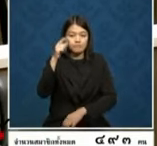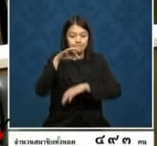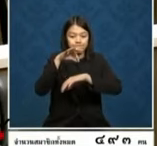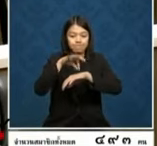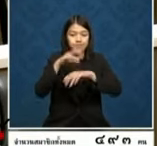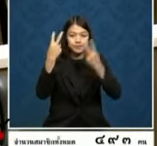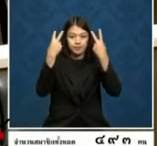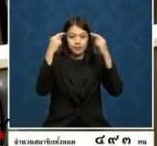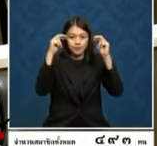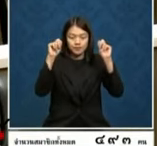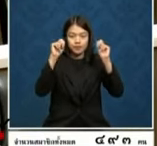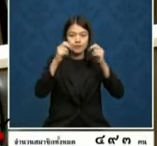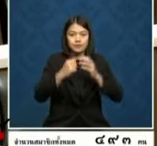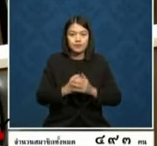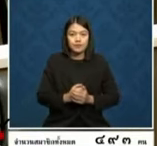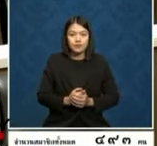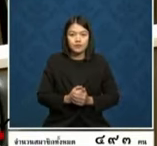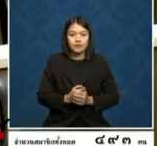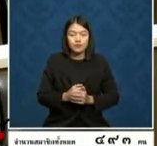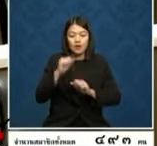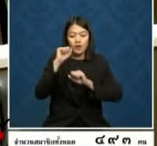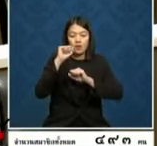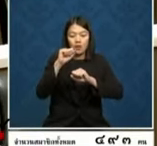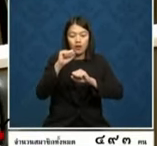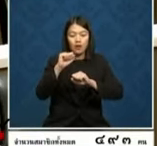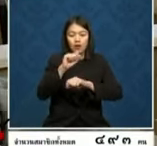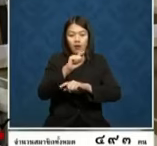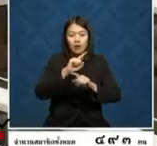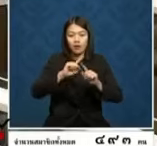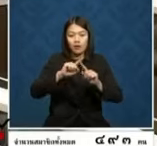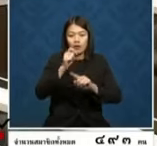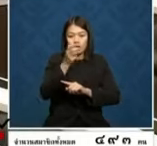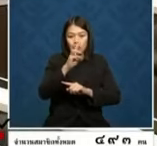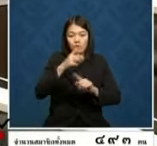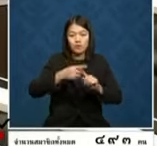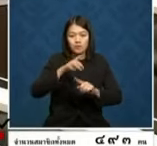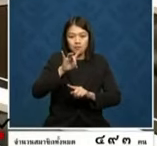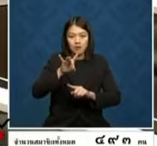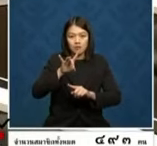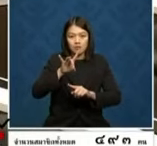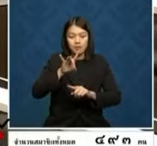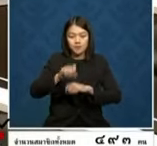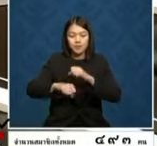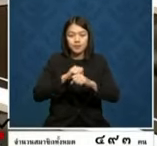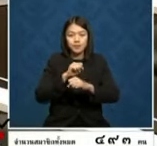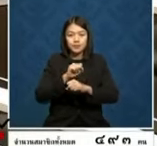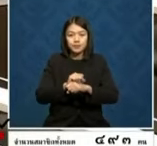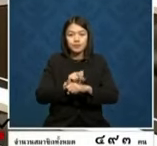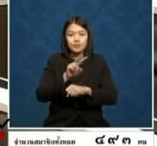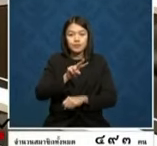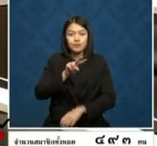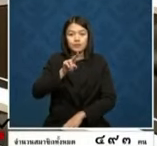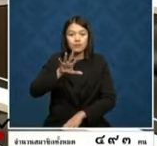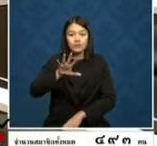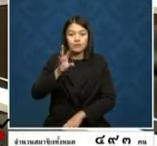นายกรัฐมนตรีตามประกาศลงวันที่16สิงหาคมพุทธศักราช